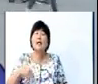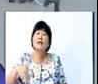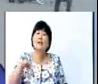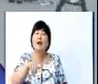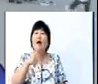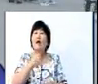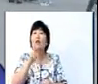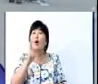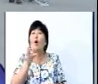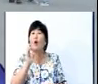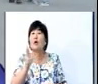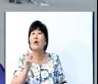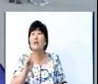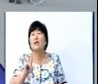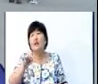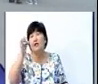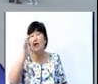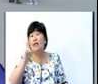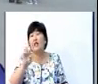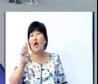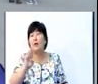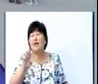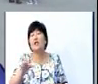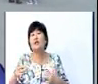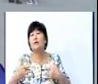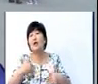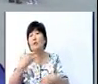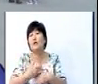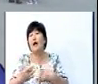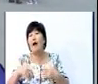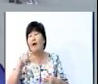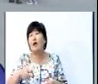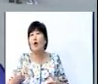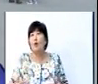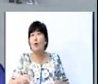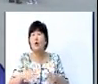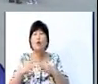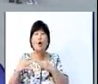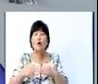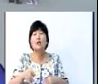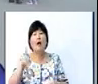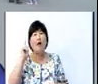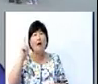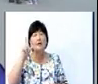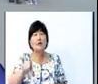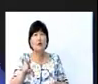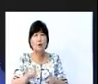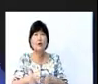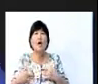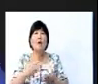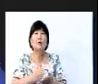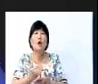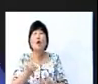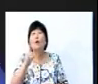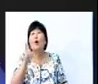дегенде алдымен Қорқыт еске түседі. Нартай Бекжанов атындағы драма театрдың әртістері өмір үшін күрескен аңыз адамды сомдап шықты.